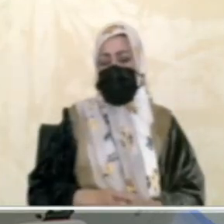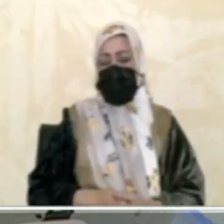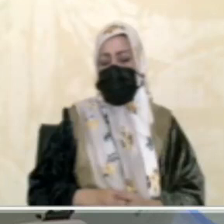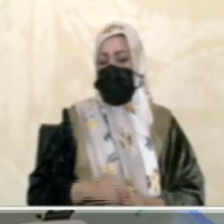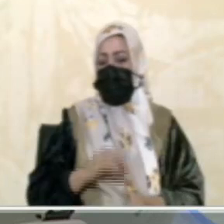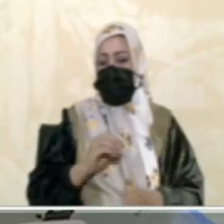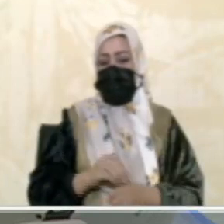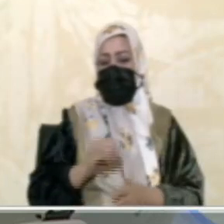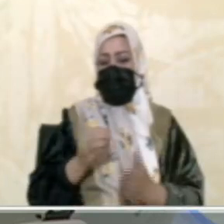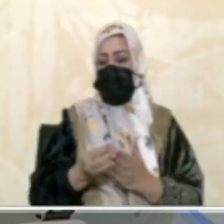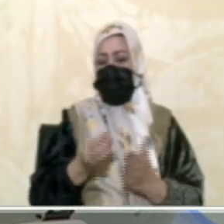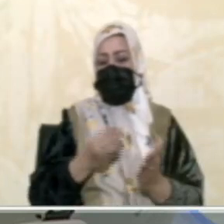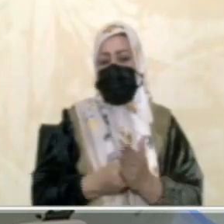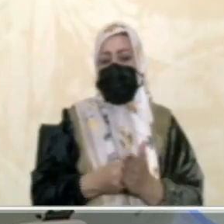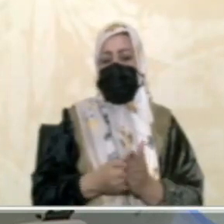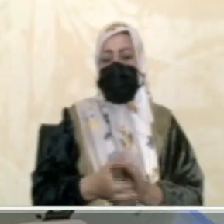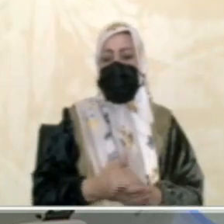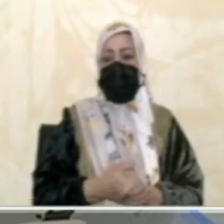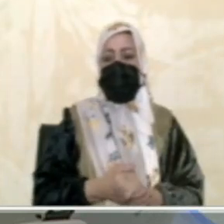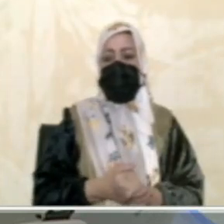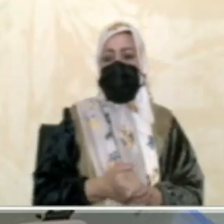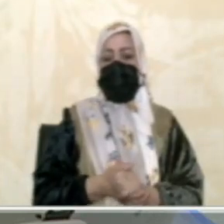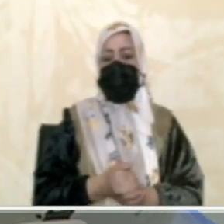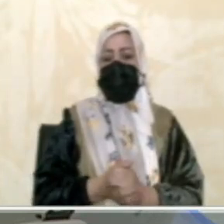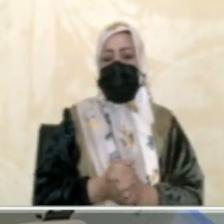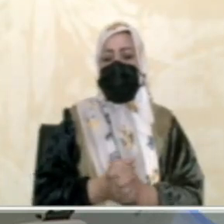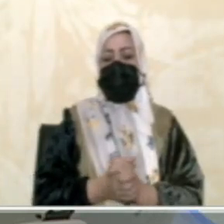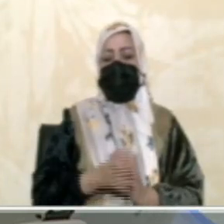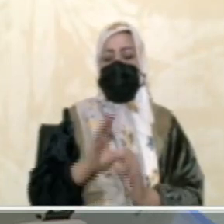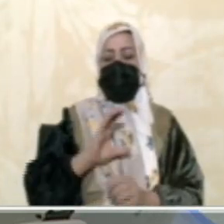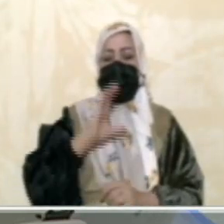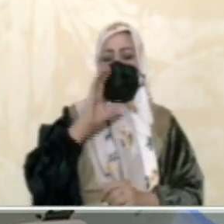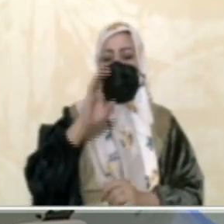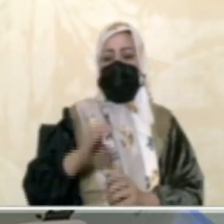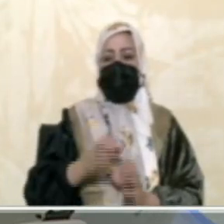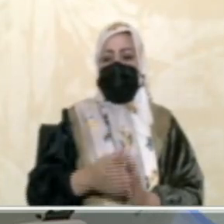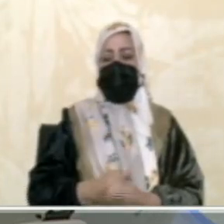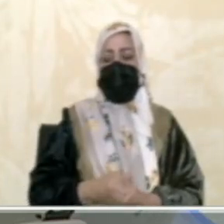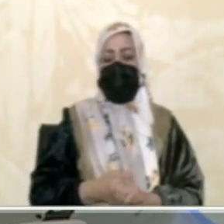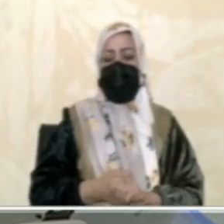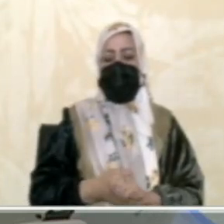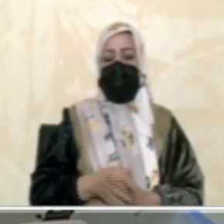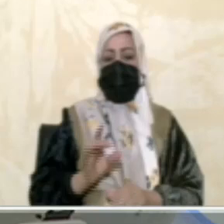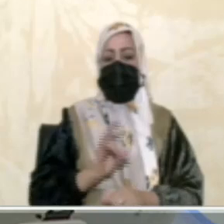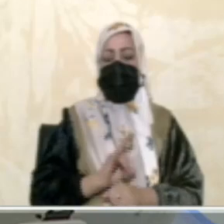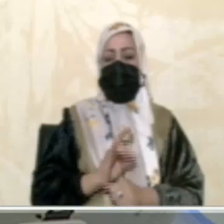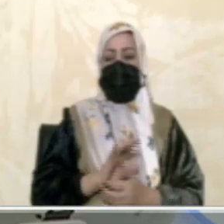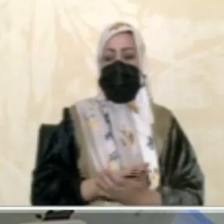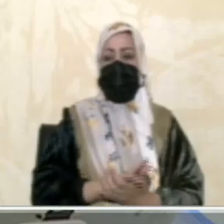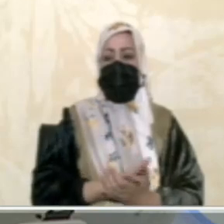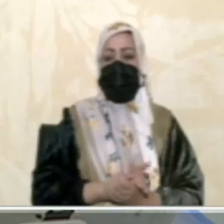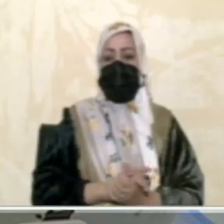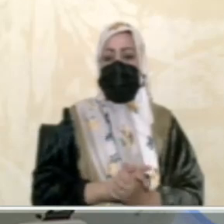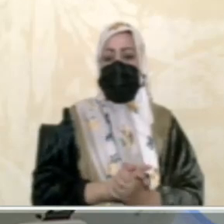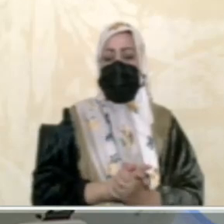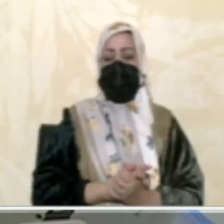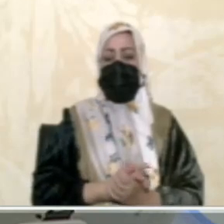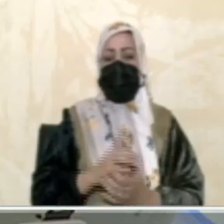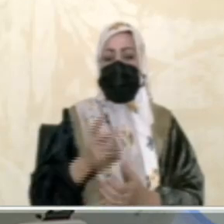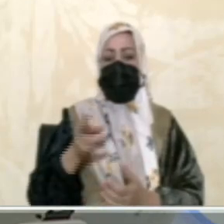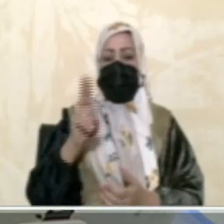اذا اجبت الان عليه سؤال جلال من زليطن بقي سؤال يونس من مصراته